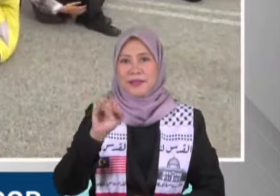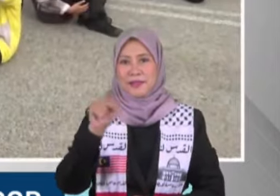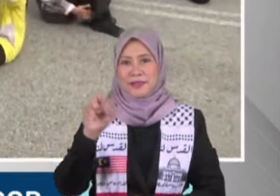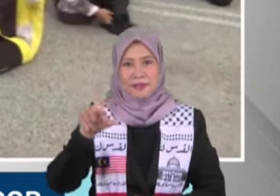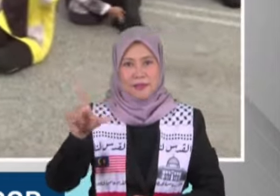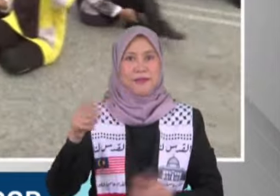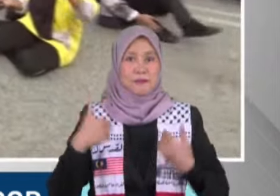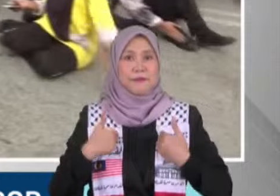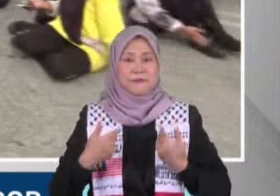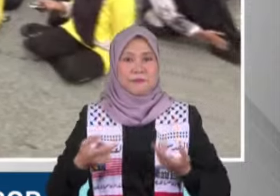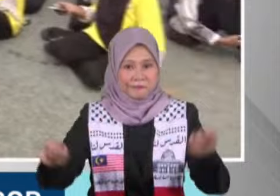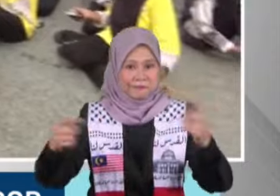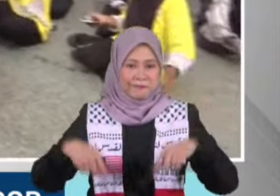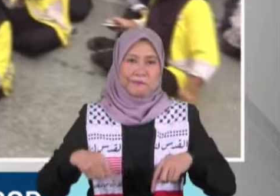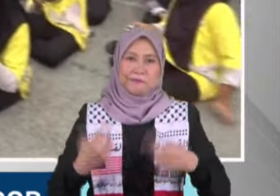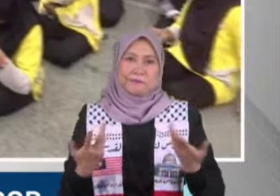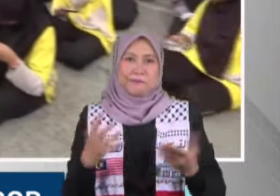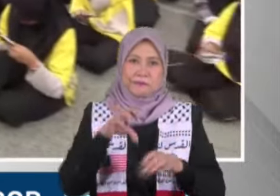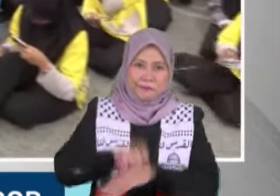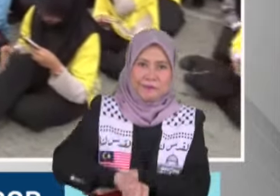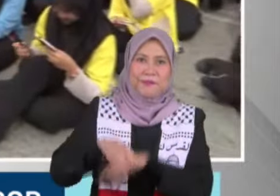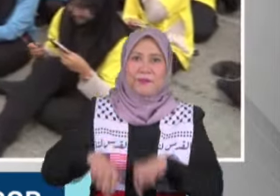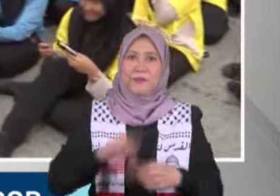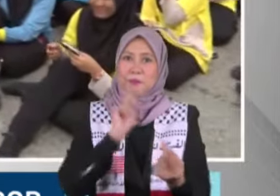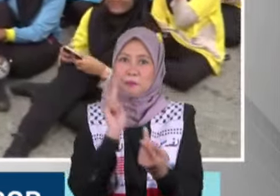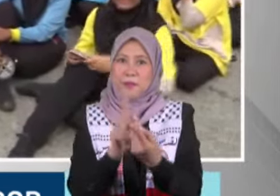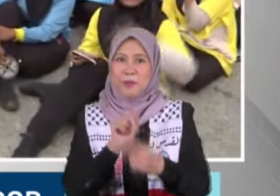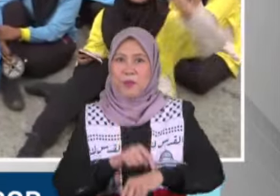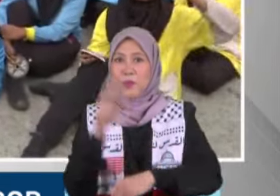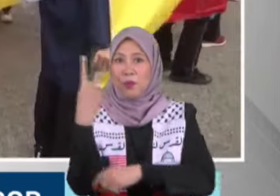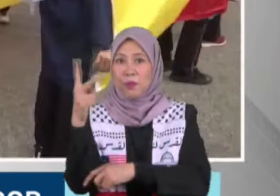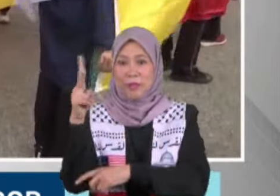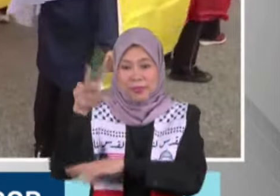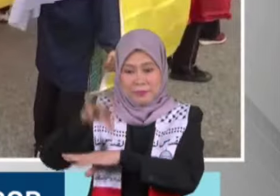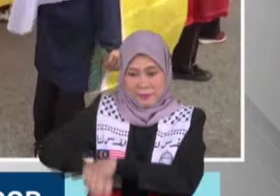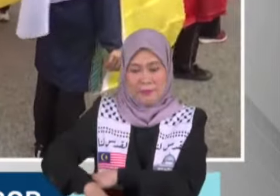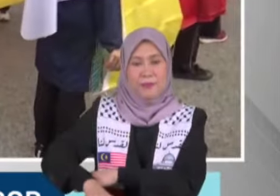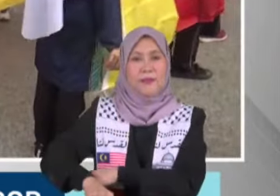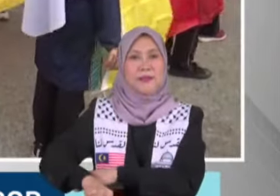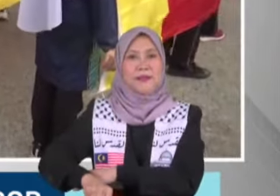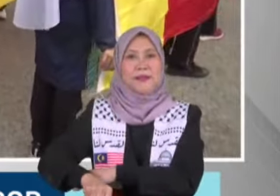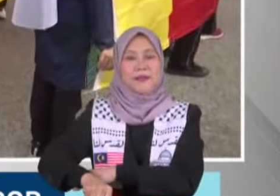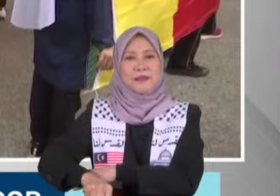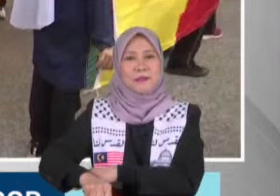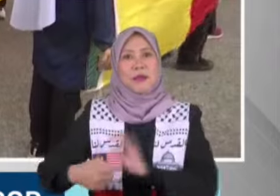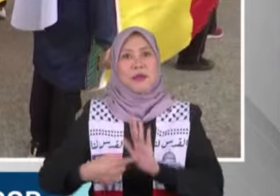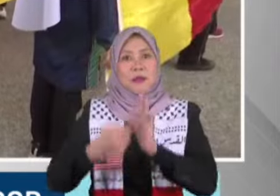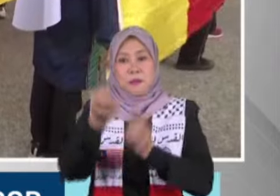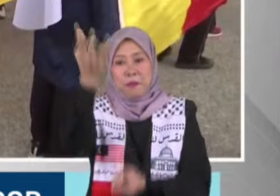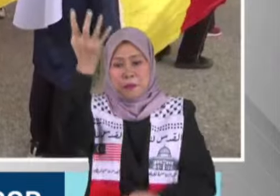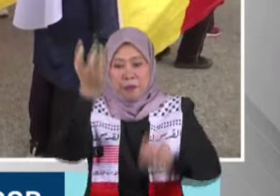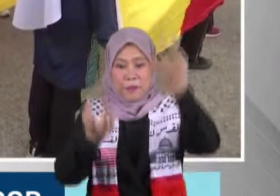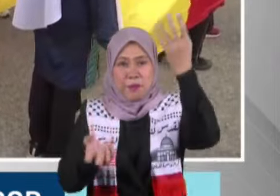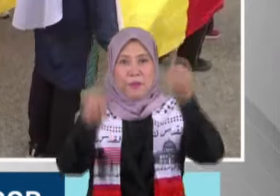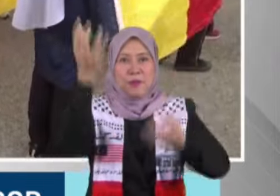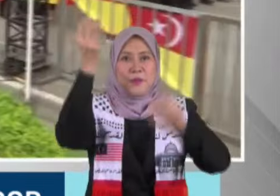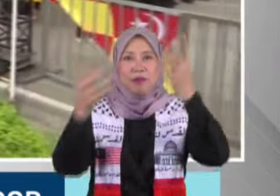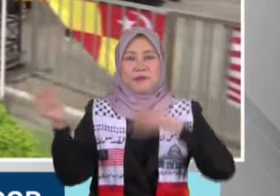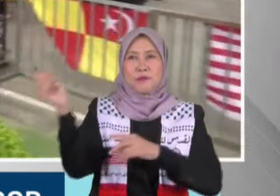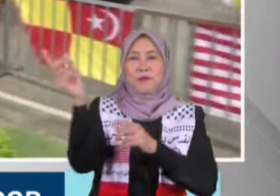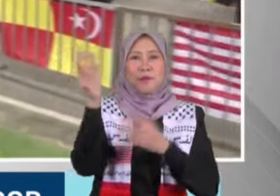akan diadakan pada malam ini. Dan kemuncak acara tepat pukul 12.30 malam nanti, pertunjukan bunga api dan juga laser